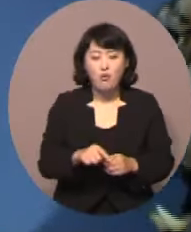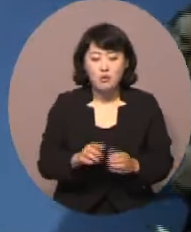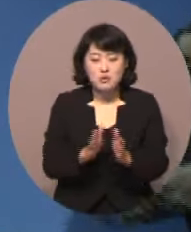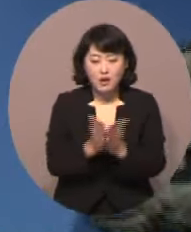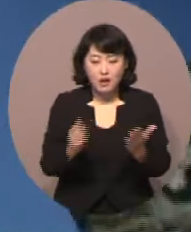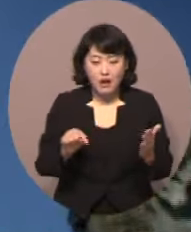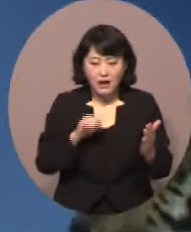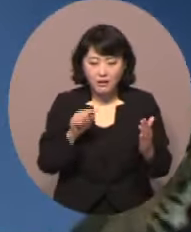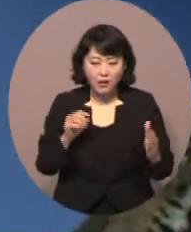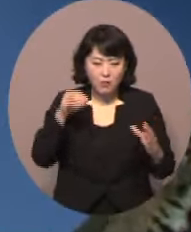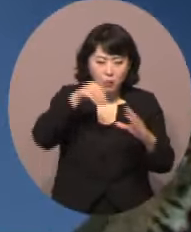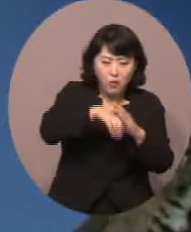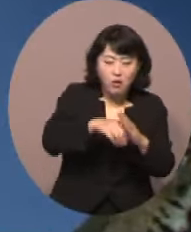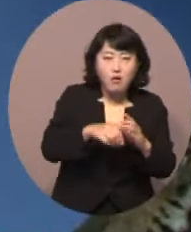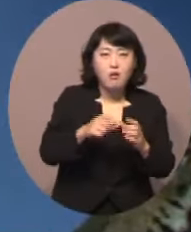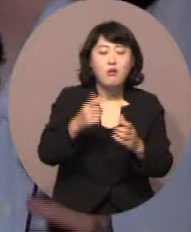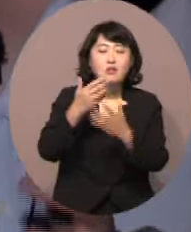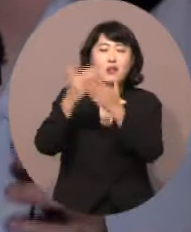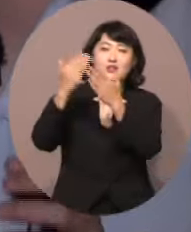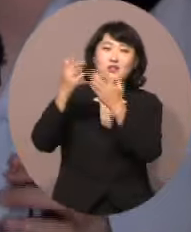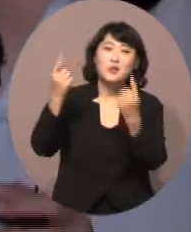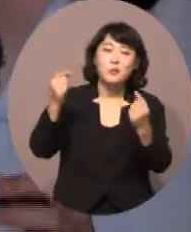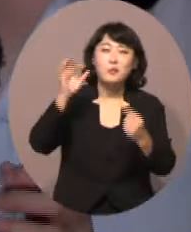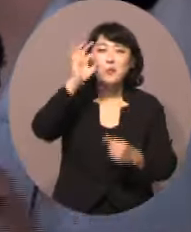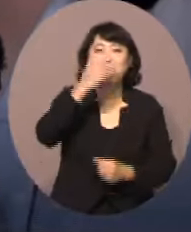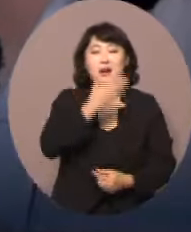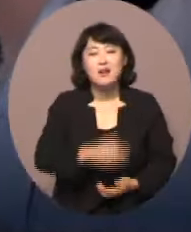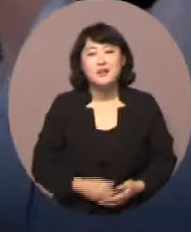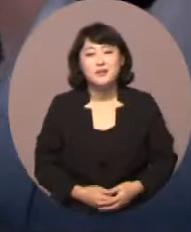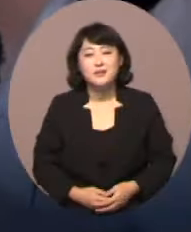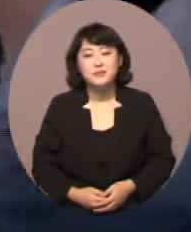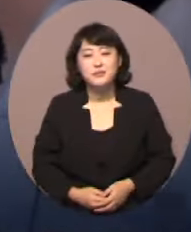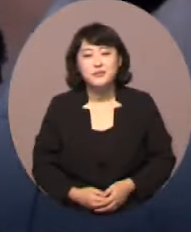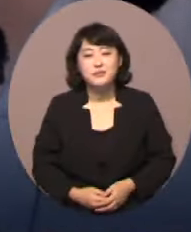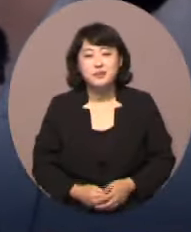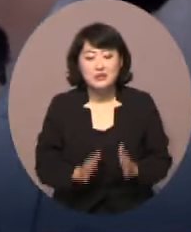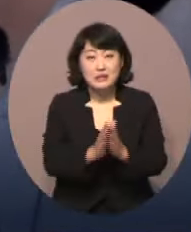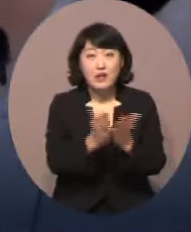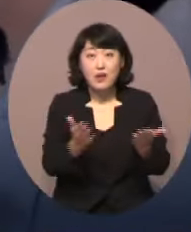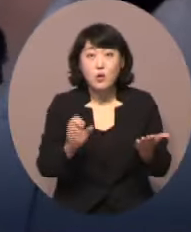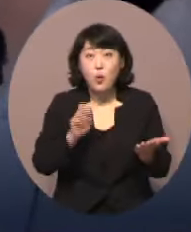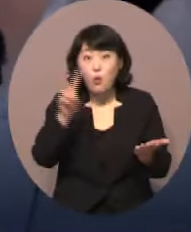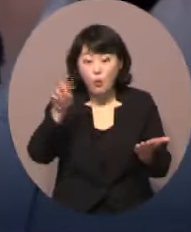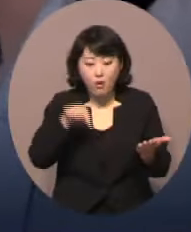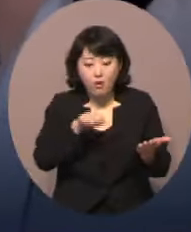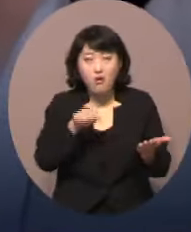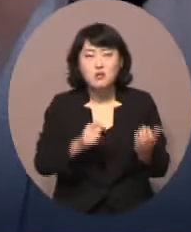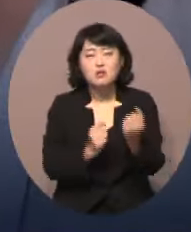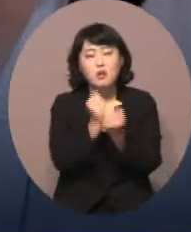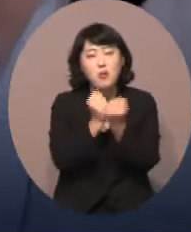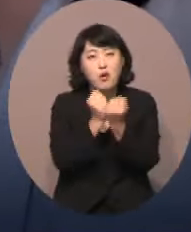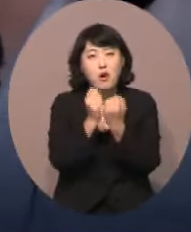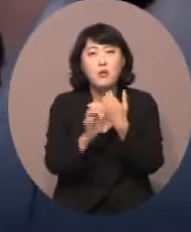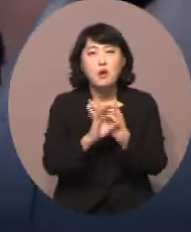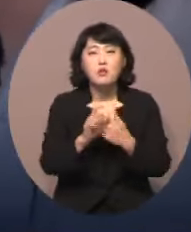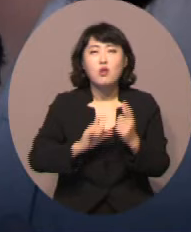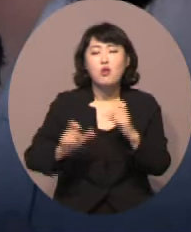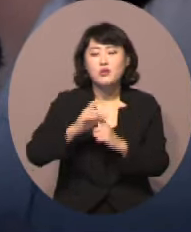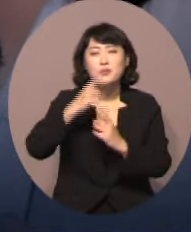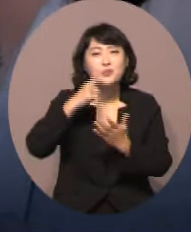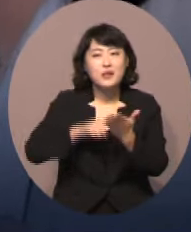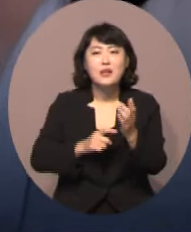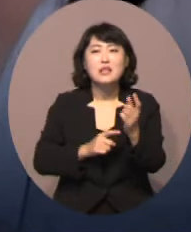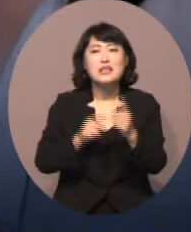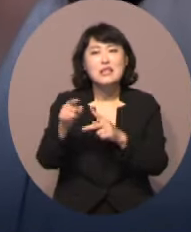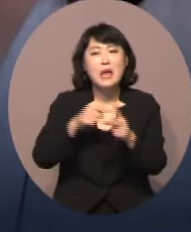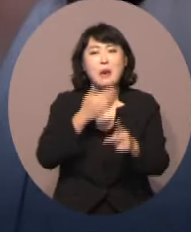상상의 동물 용을 만날 수 있습니다. 상상 속의 동물인 용을 책을 통해서 소개를 해주면 더 관람객분들께서 쉽게 이해할